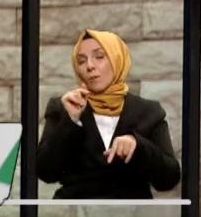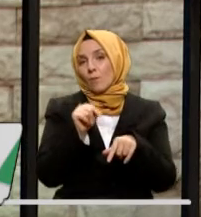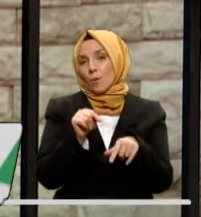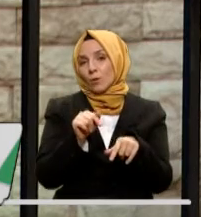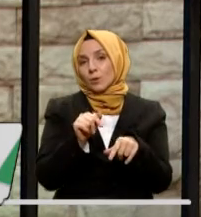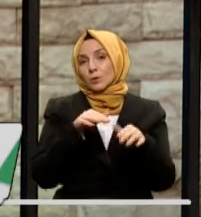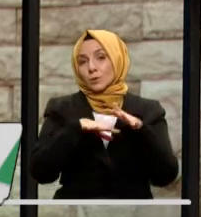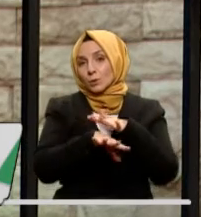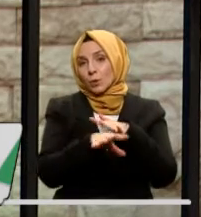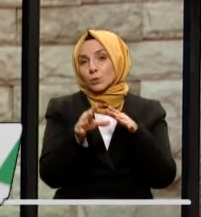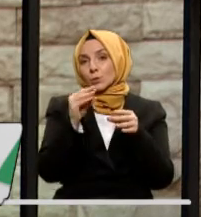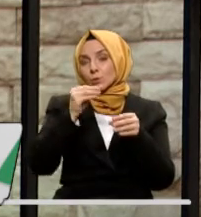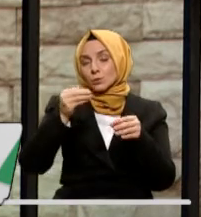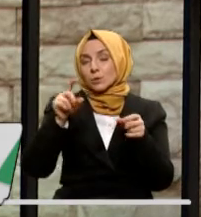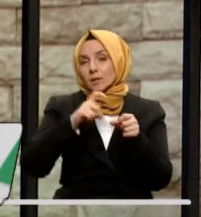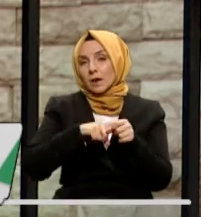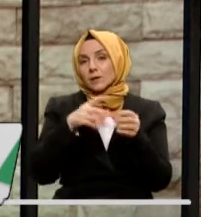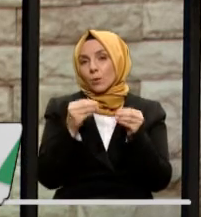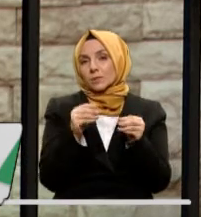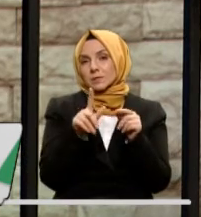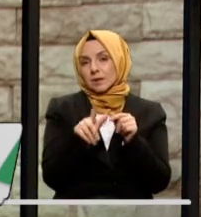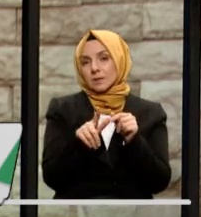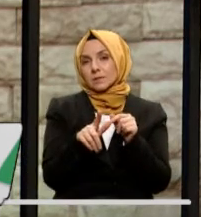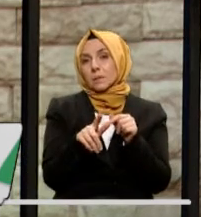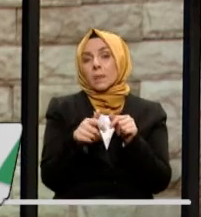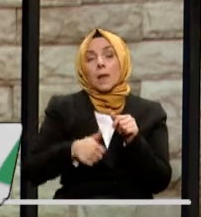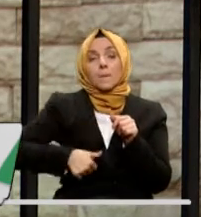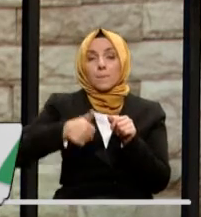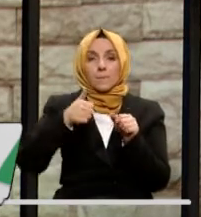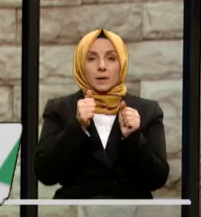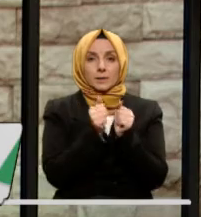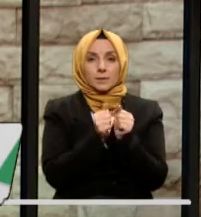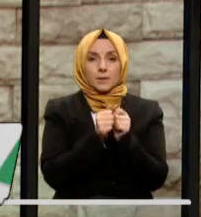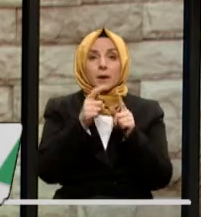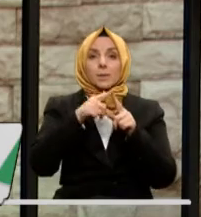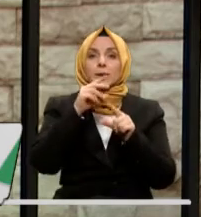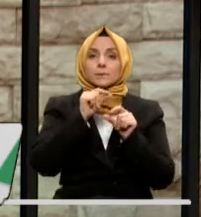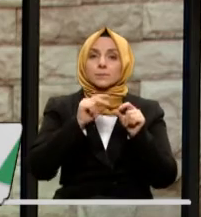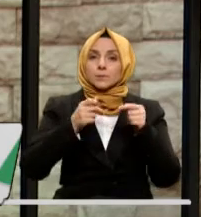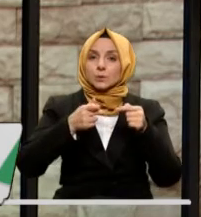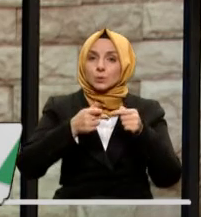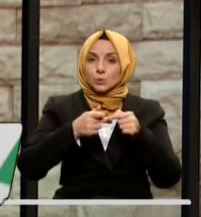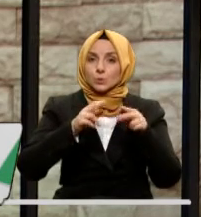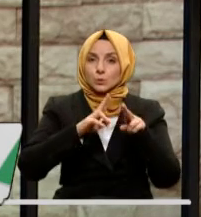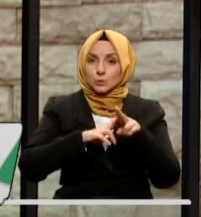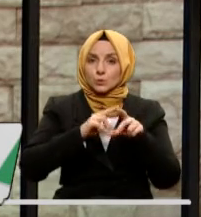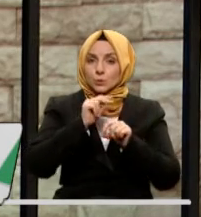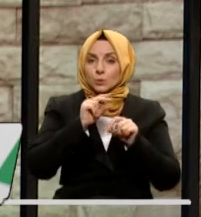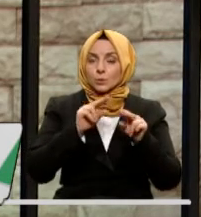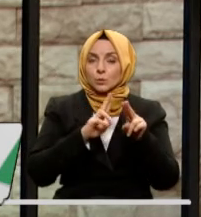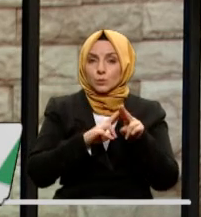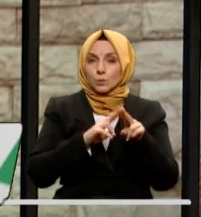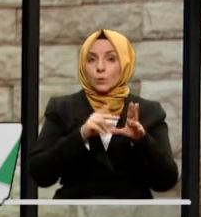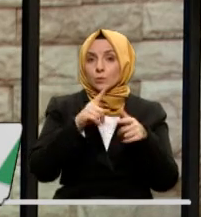v2013 yılına kadar yani kök hücre ile ilgili bakanlığımızla birlikte türkök projesi başlatmadan önce Kök hücre